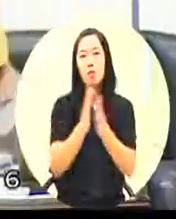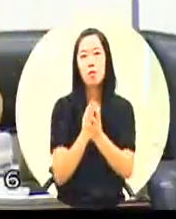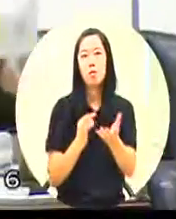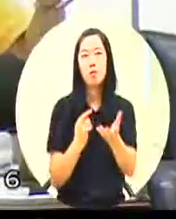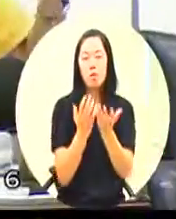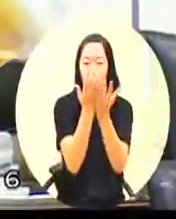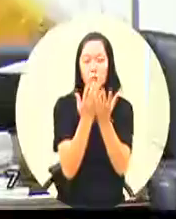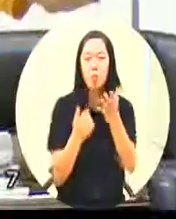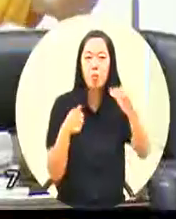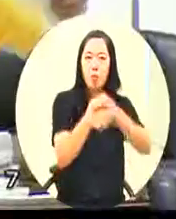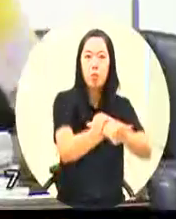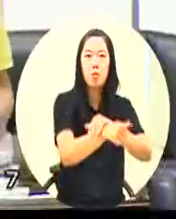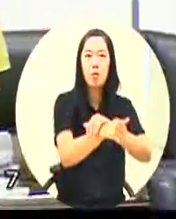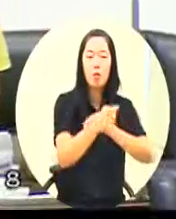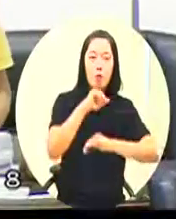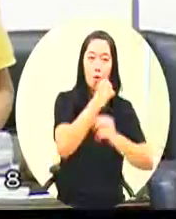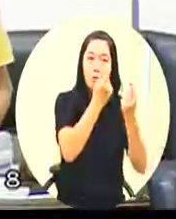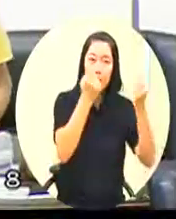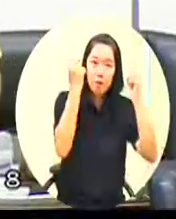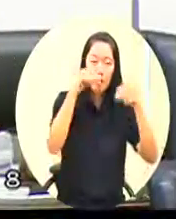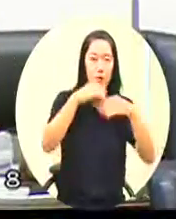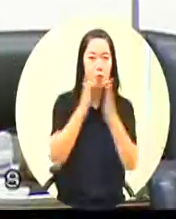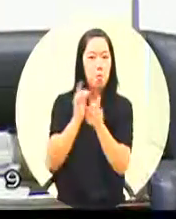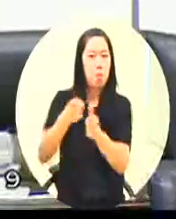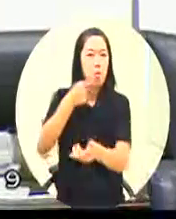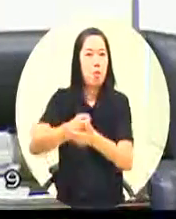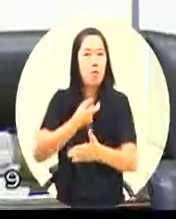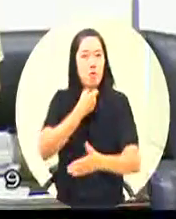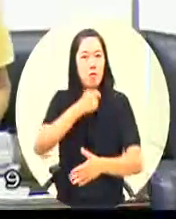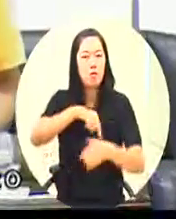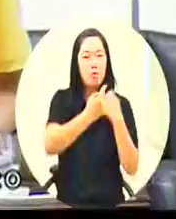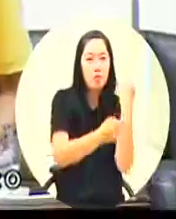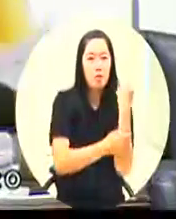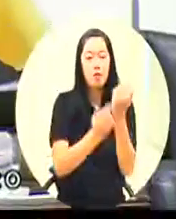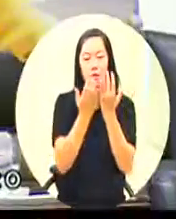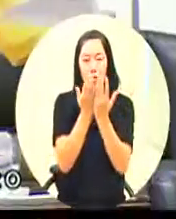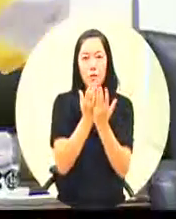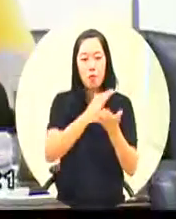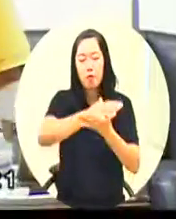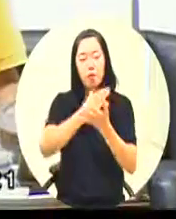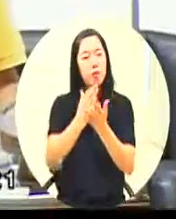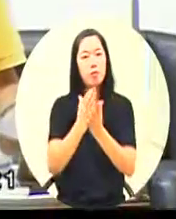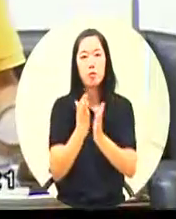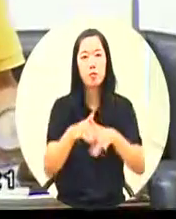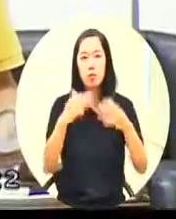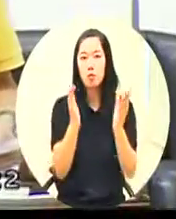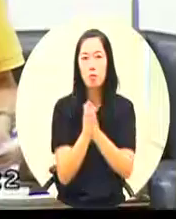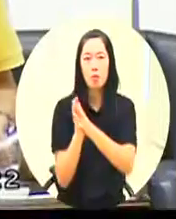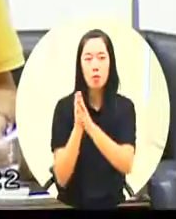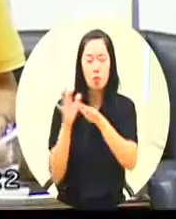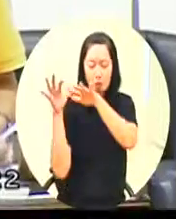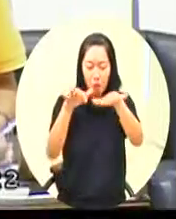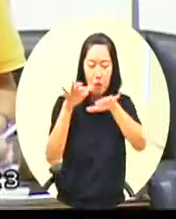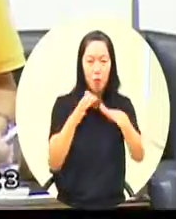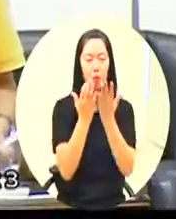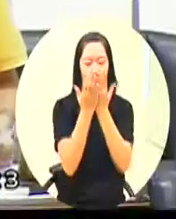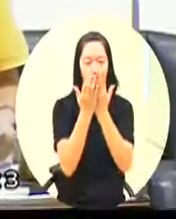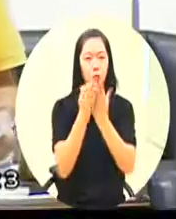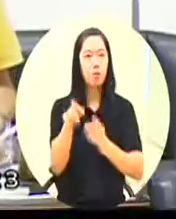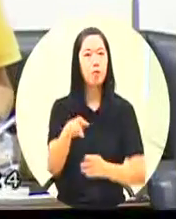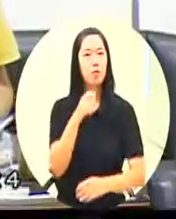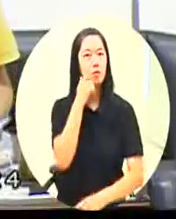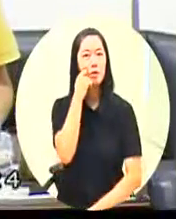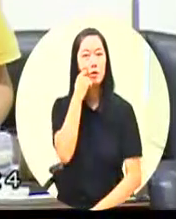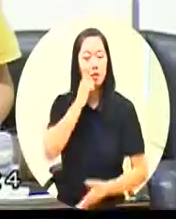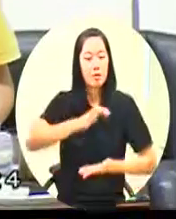学系，大家都要什么第一志愿的，都要法律系，什么什么国贸系，财经系。我想那个不简单啦，压力